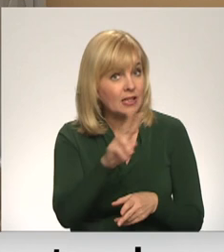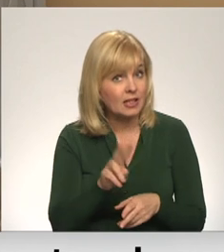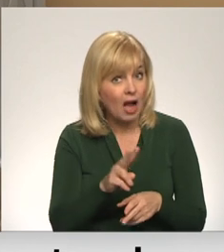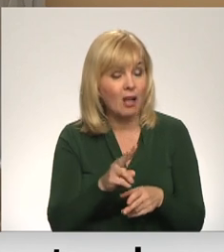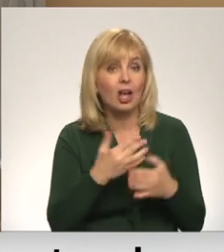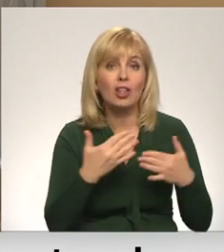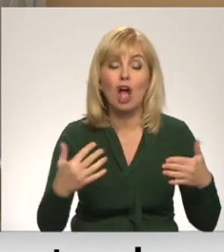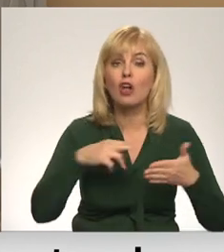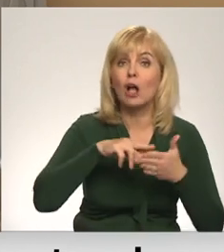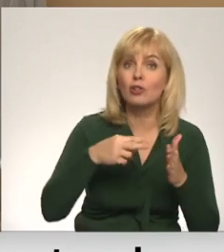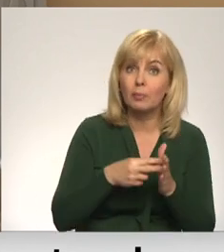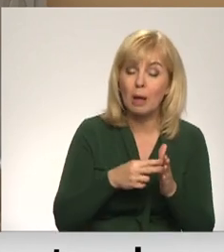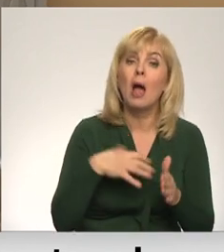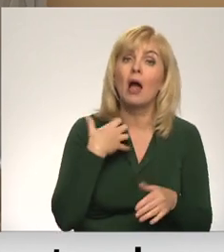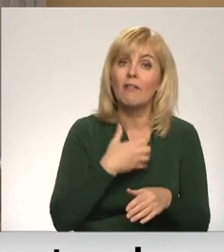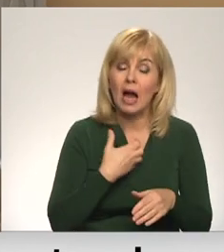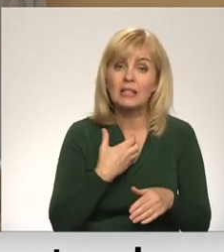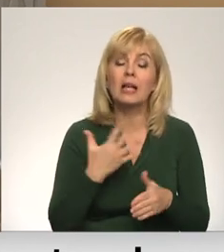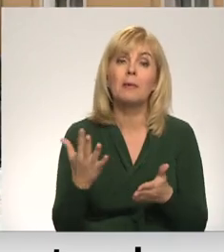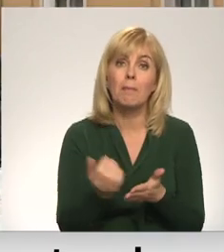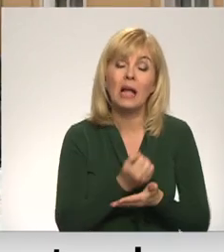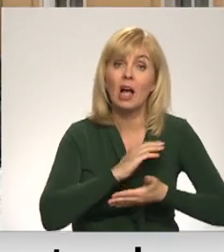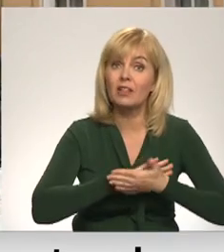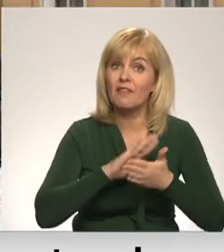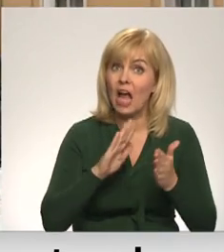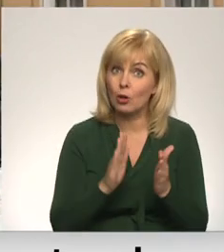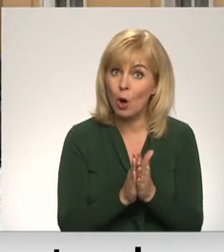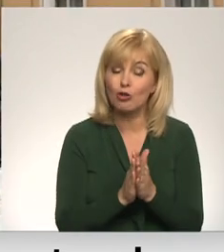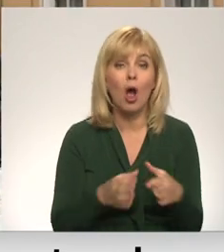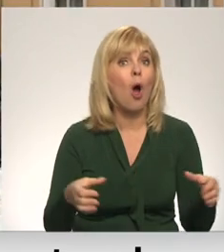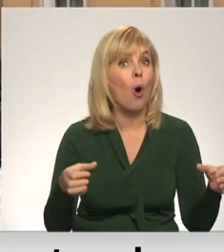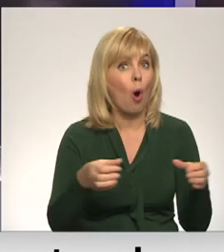vispirms jāpanāk vienošanās koalīcijā. Māris Klūga, Ivo Žepickis, Latvijas televīzija.